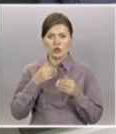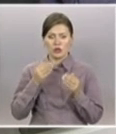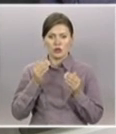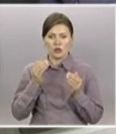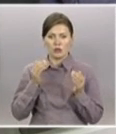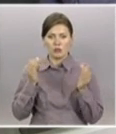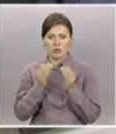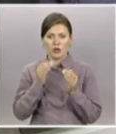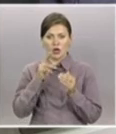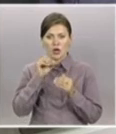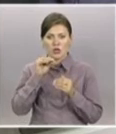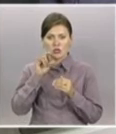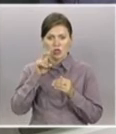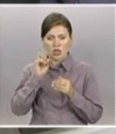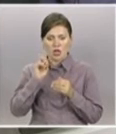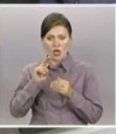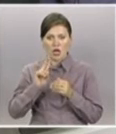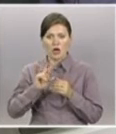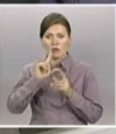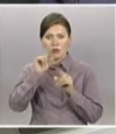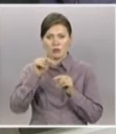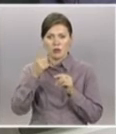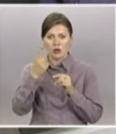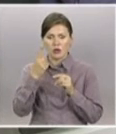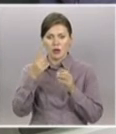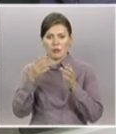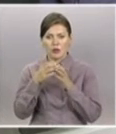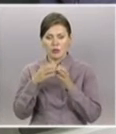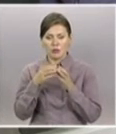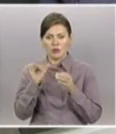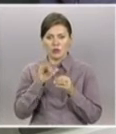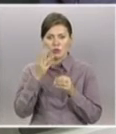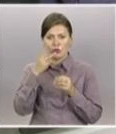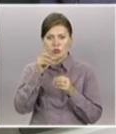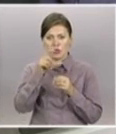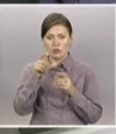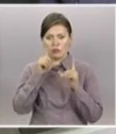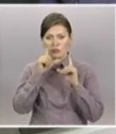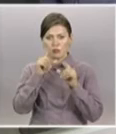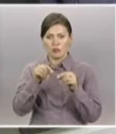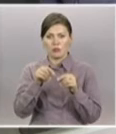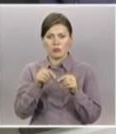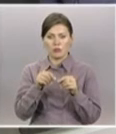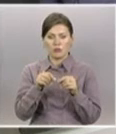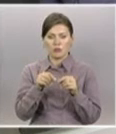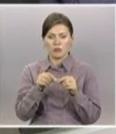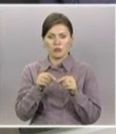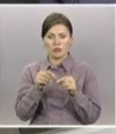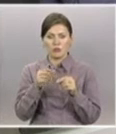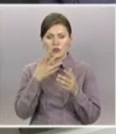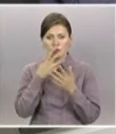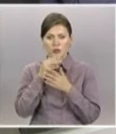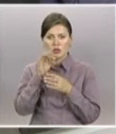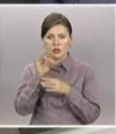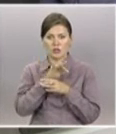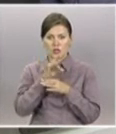бардым. Иә. Yeah. Сол жаққа бір компаниямен бардым. Бір 30 адам бардық. Ана өзінің діни